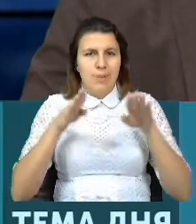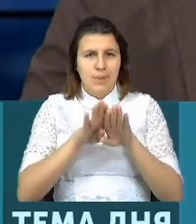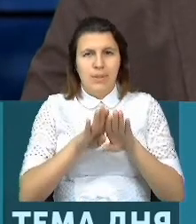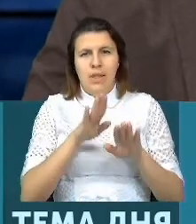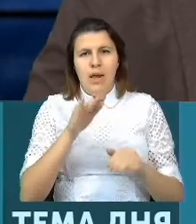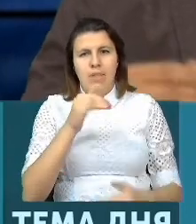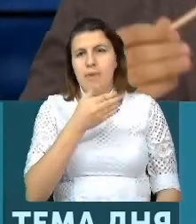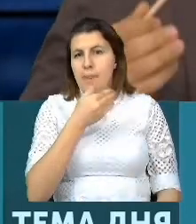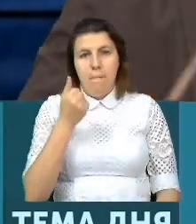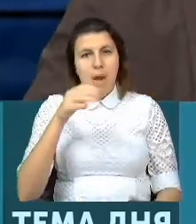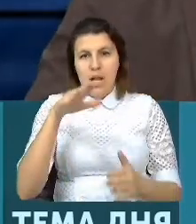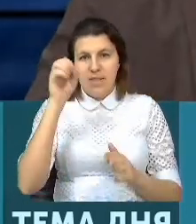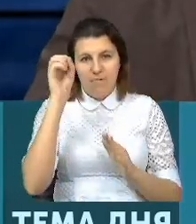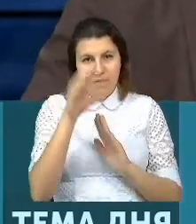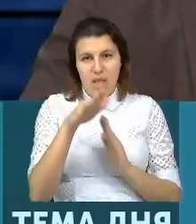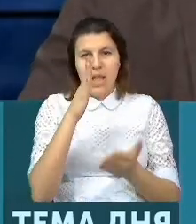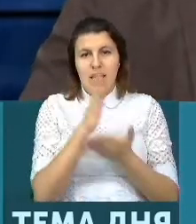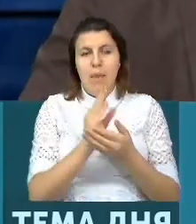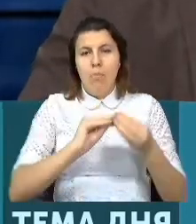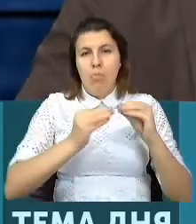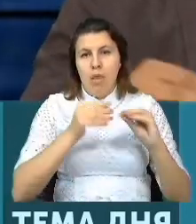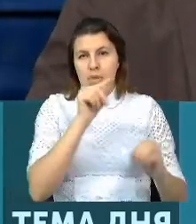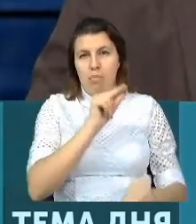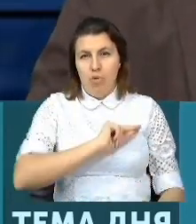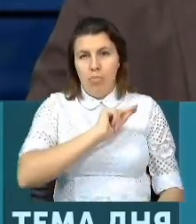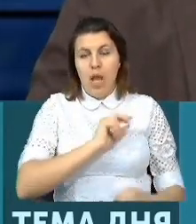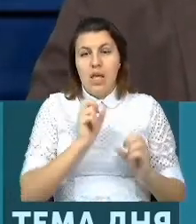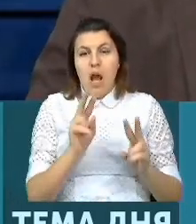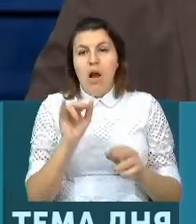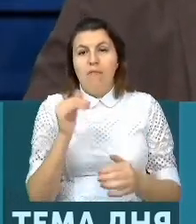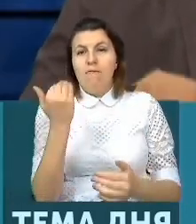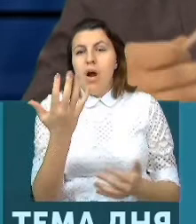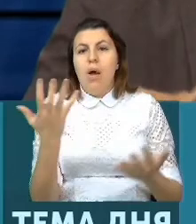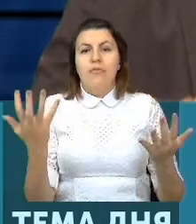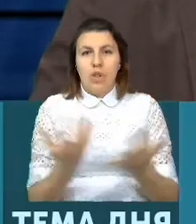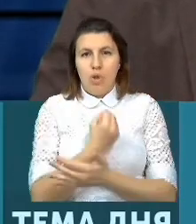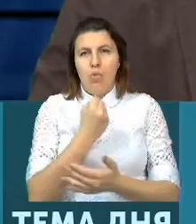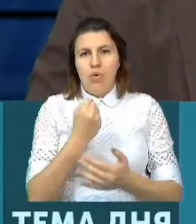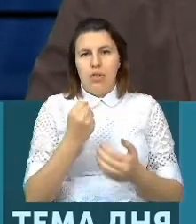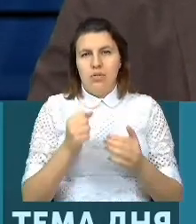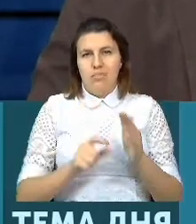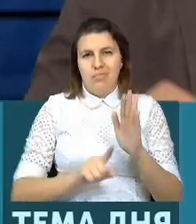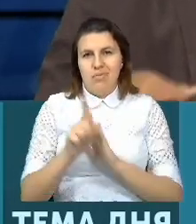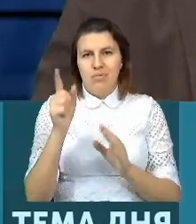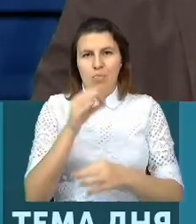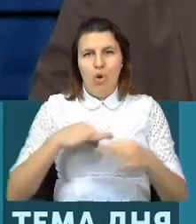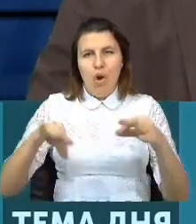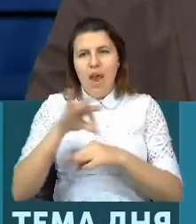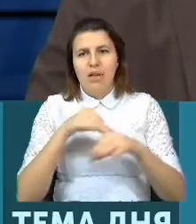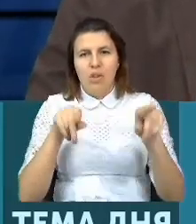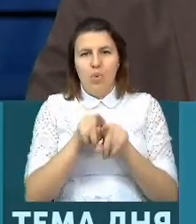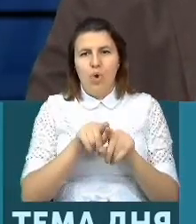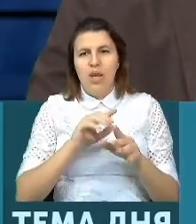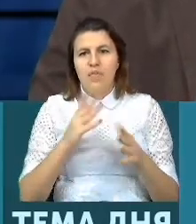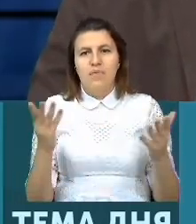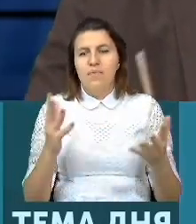роботою. Як вам вдалося запустити цей проєкт «Вільний простір теплиця», на яких взагалі він умовах